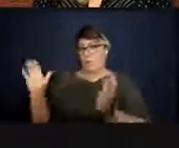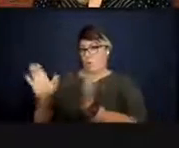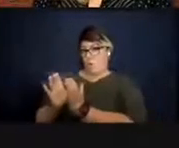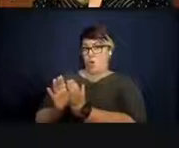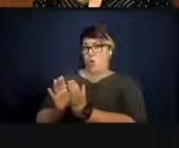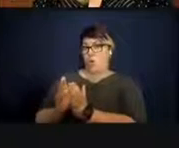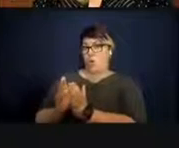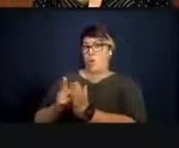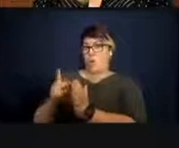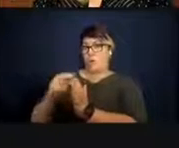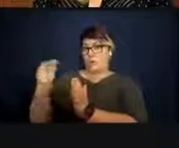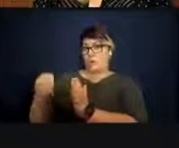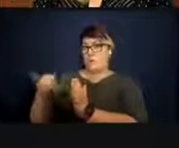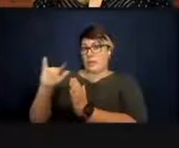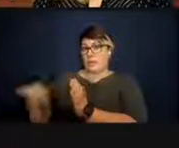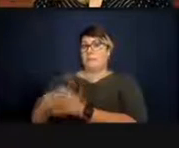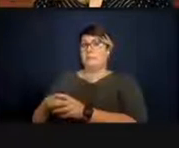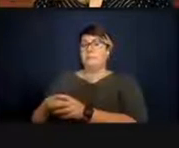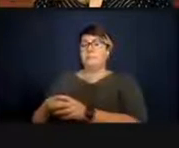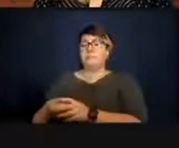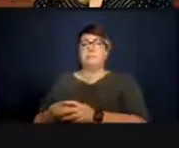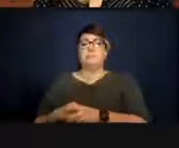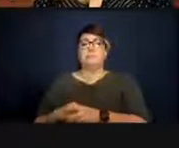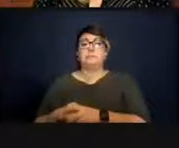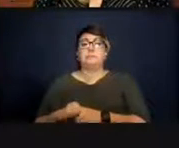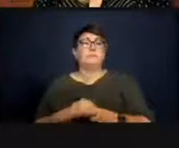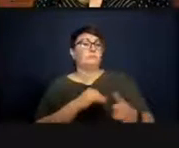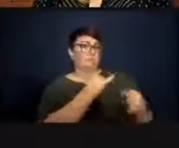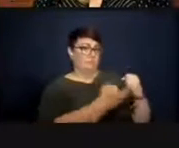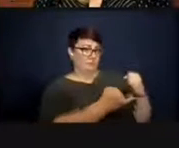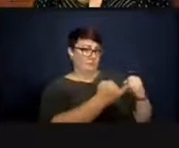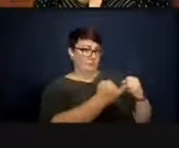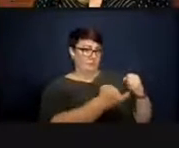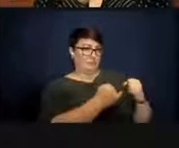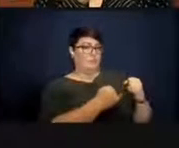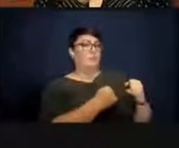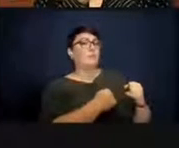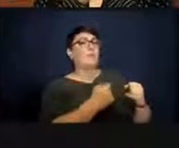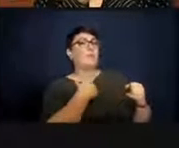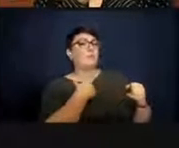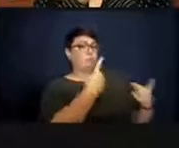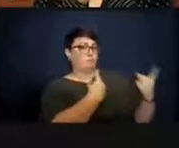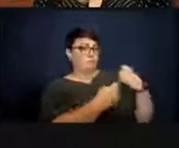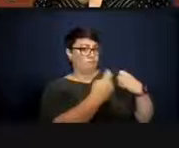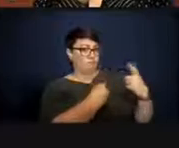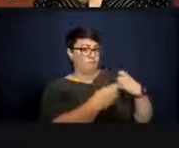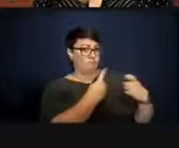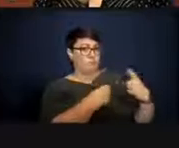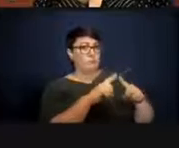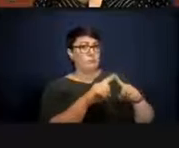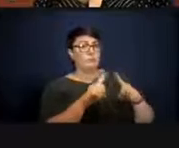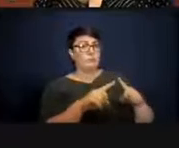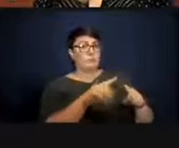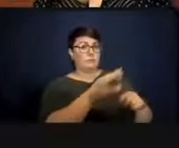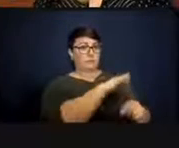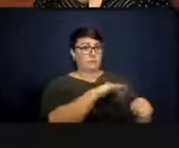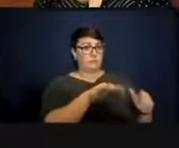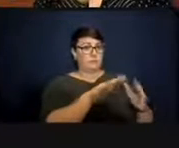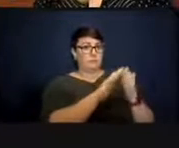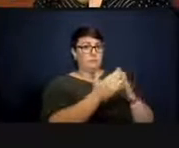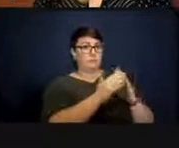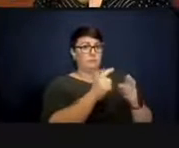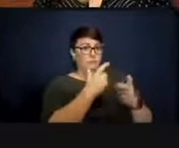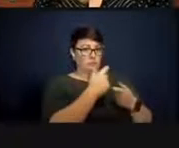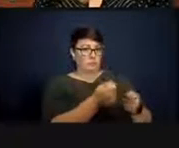غير معتبرين ماجنت فإن نسبتهم قليلة جدا وصغيرة. نعم، رأيت مرارا متعددة